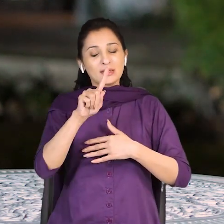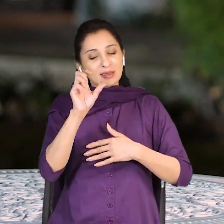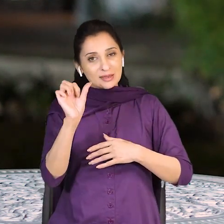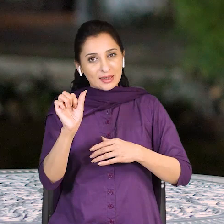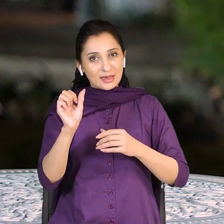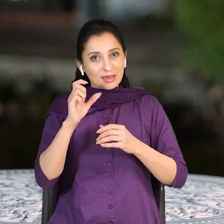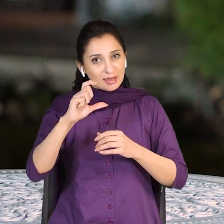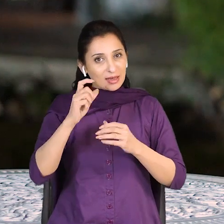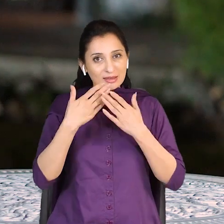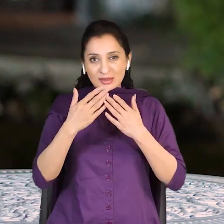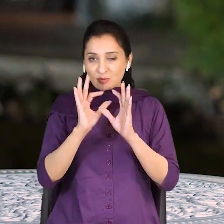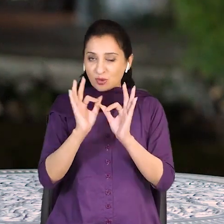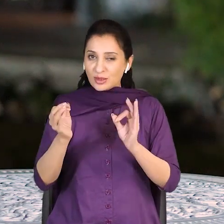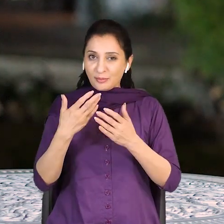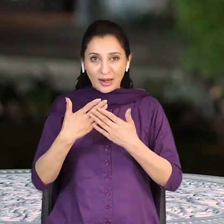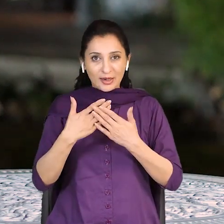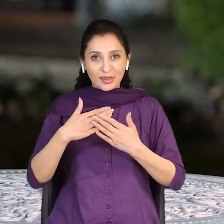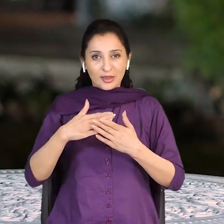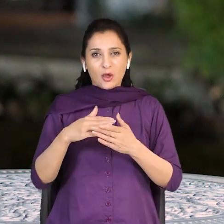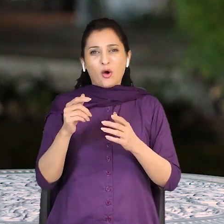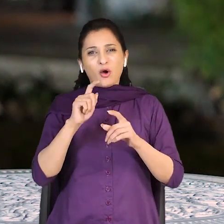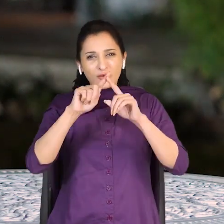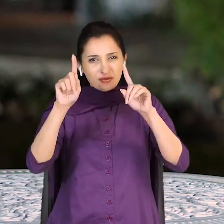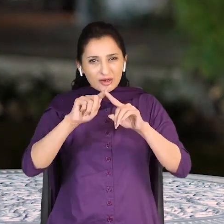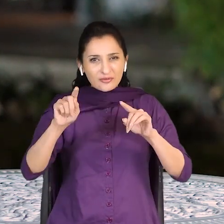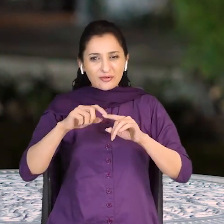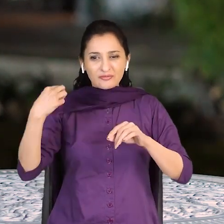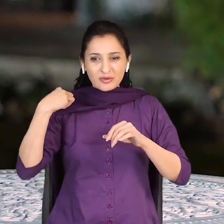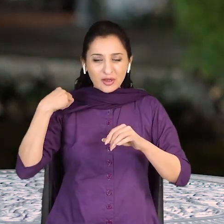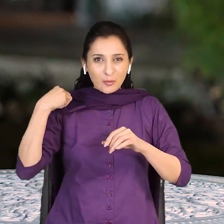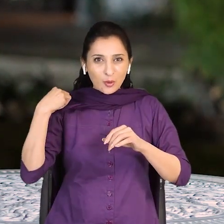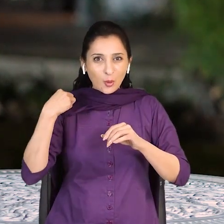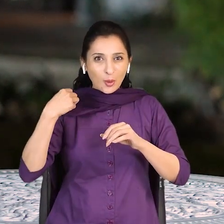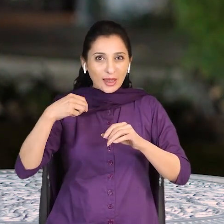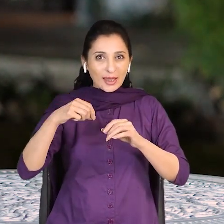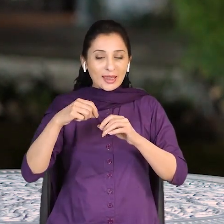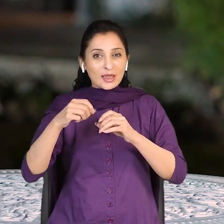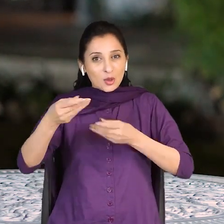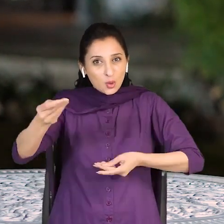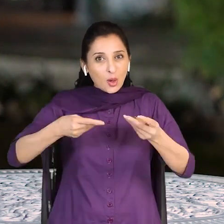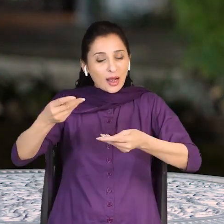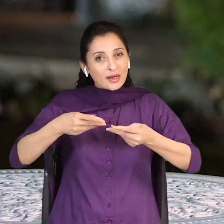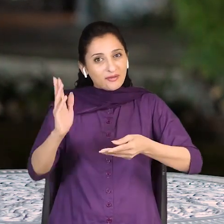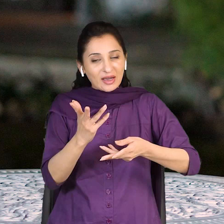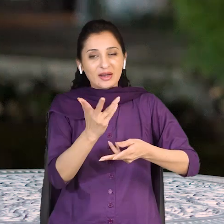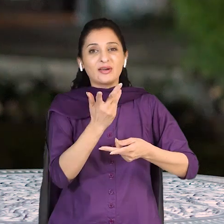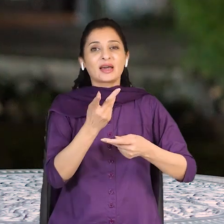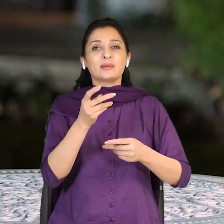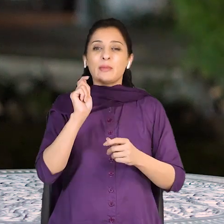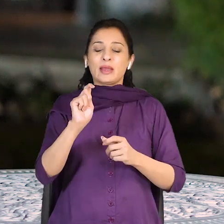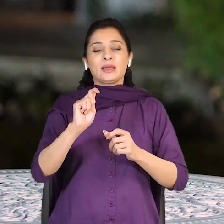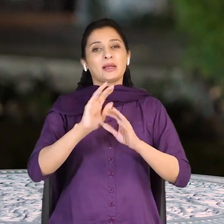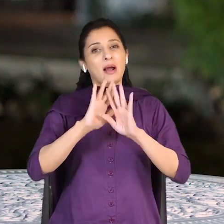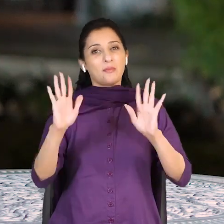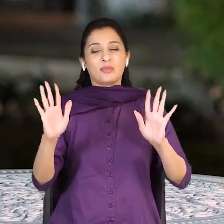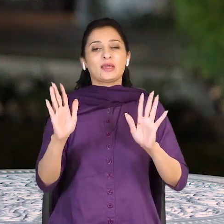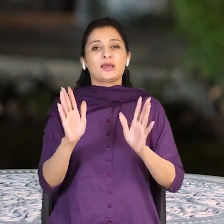मूव्ड ऑन टू डिफरेंट ऑर्गेनाइजेशंस जिसमें बरीज़े, मिनी पाइनर्स, केयर